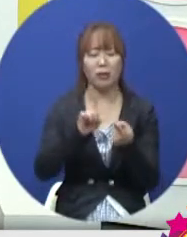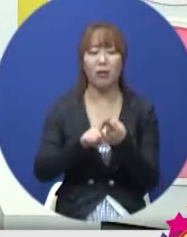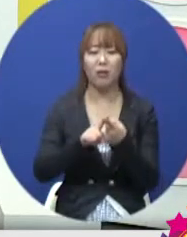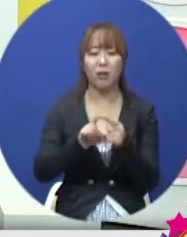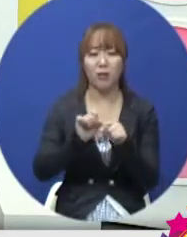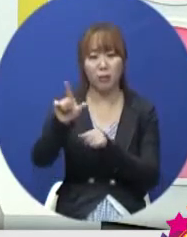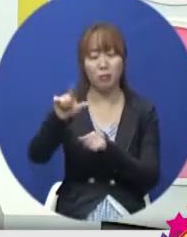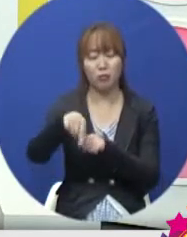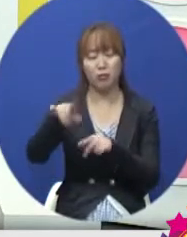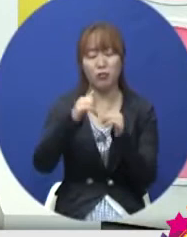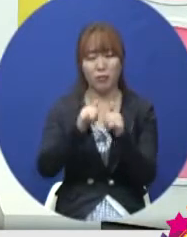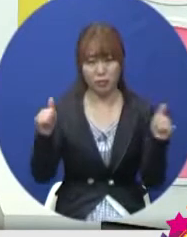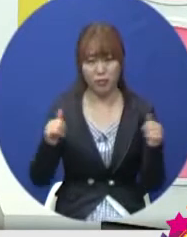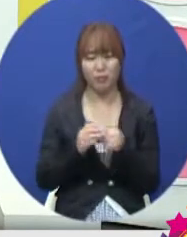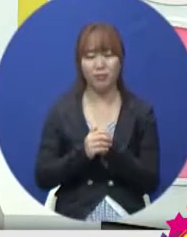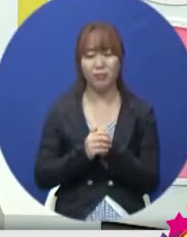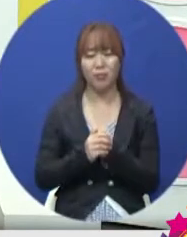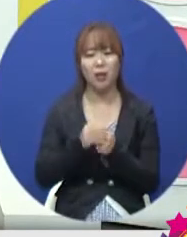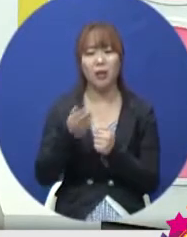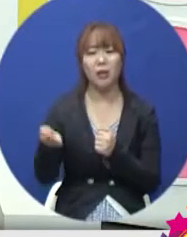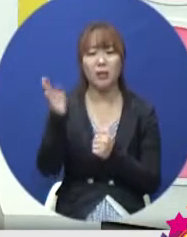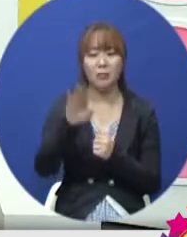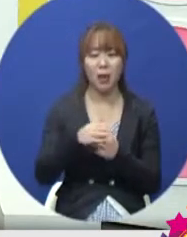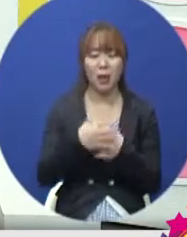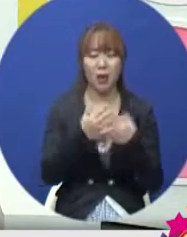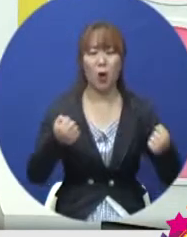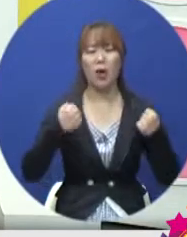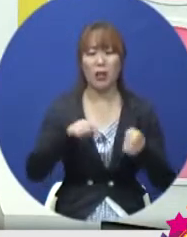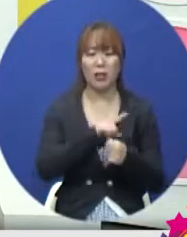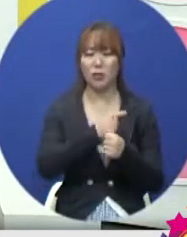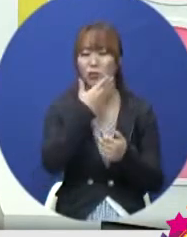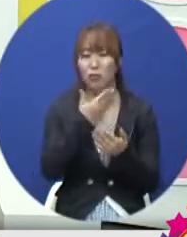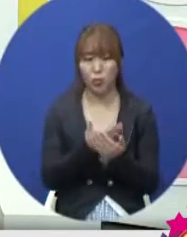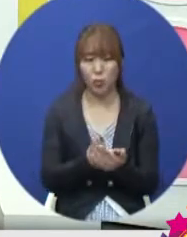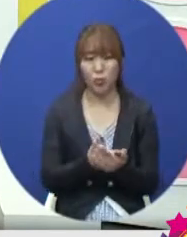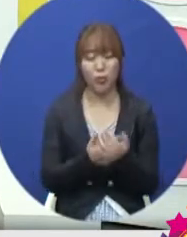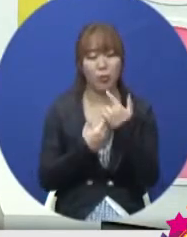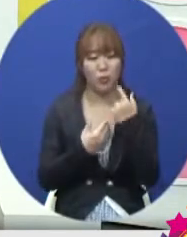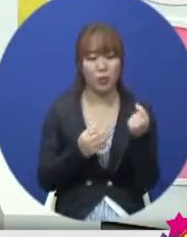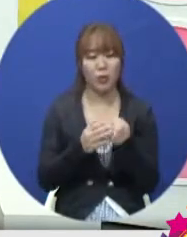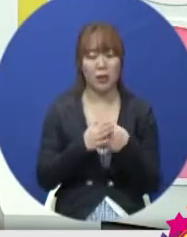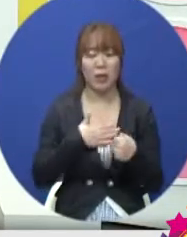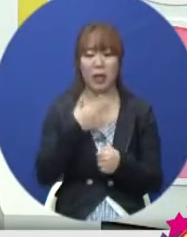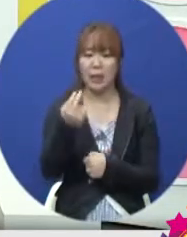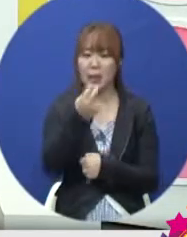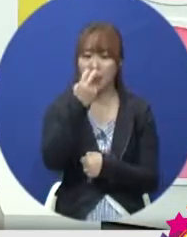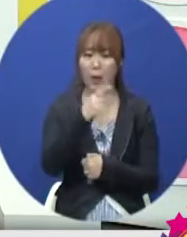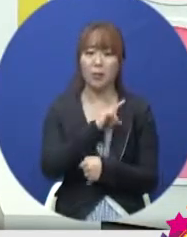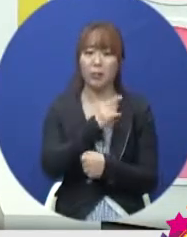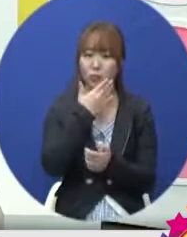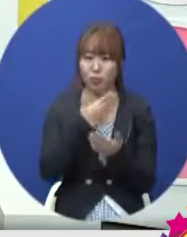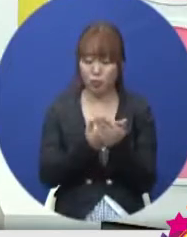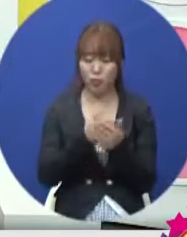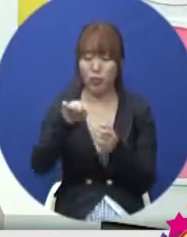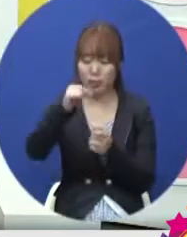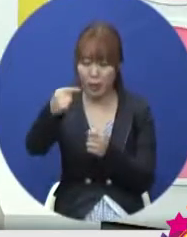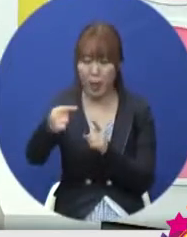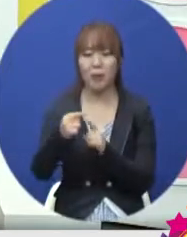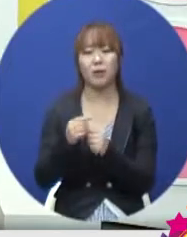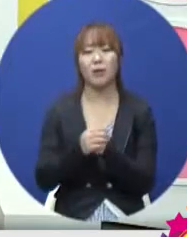분들이 대부분이시라고 하는데 그래도 일단 건강이 먼저잖아요. 네, 나의 생명이 먼저이고 그